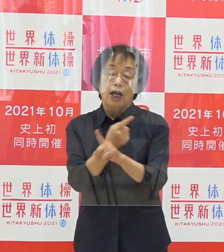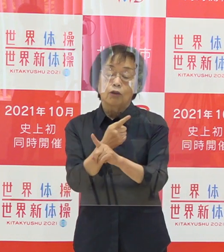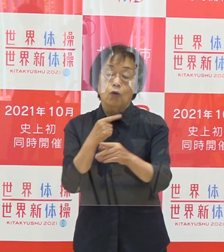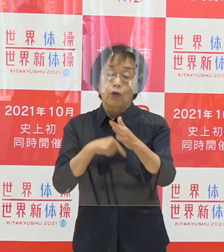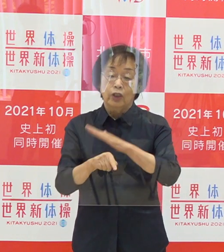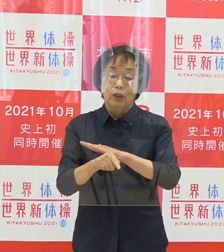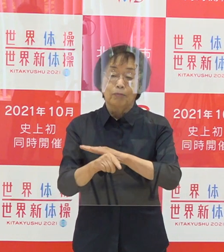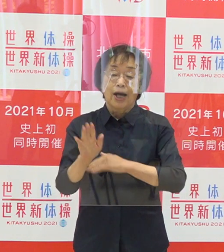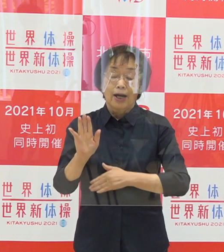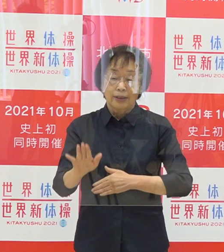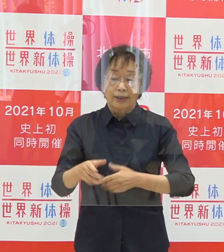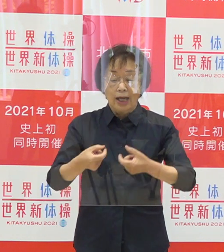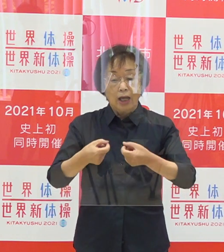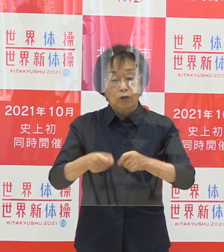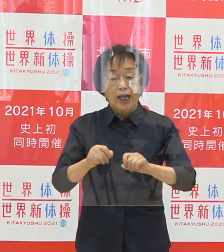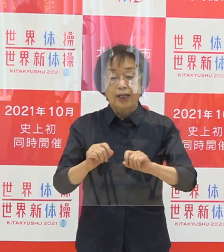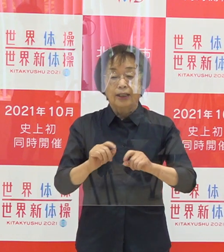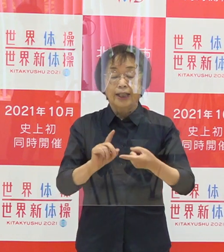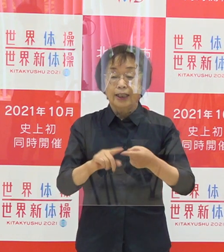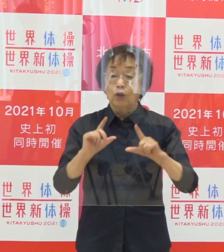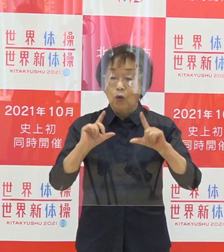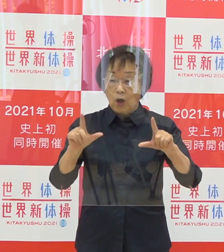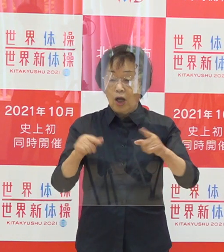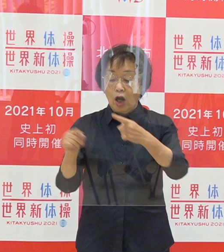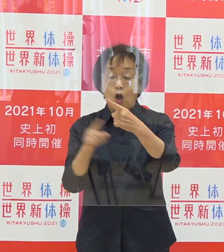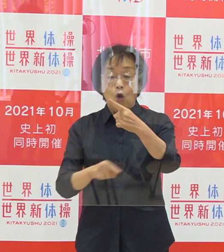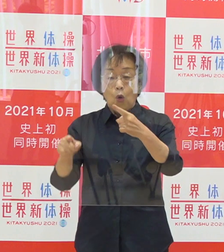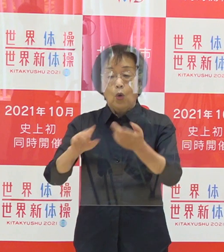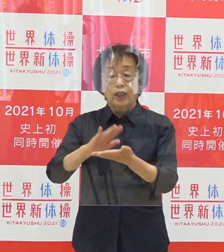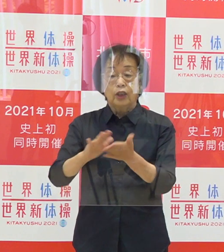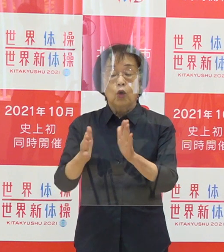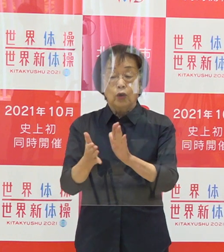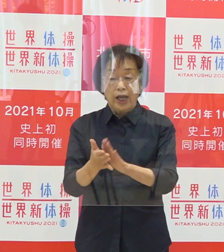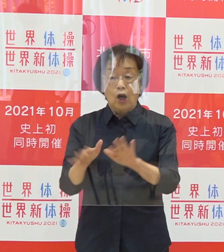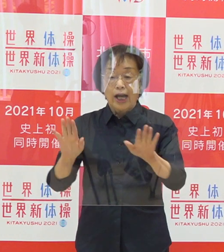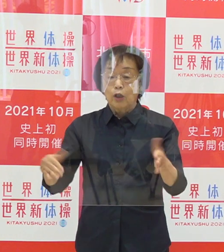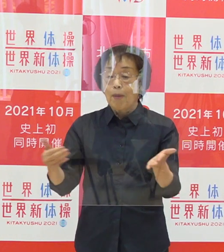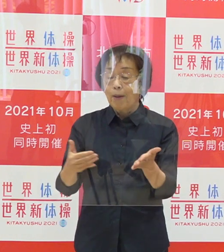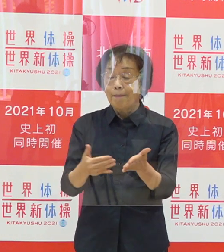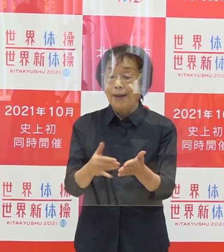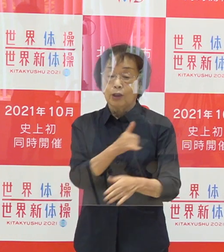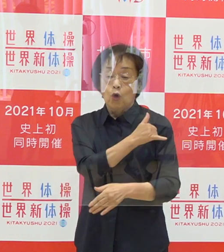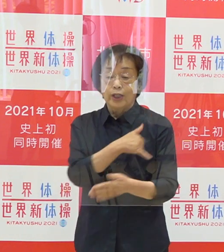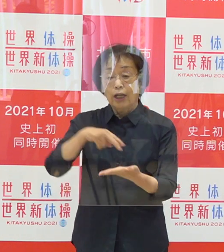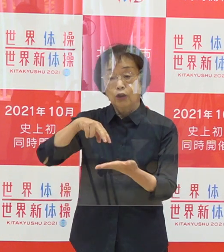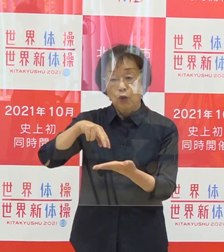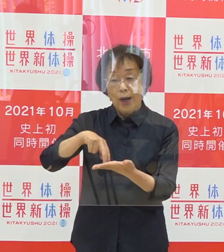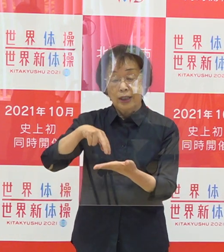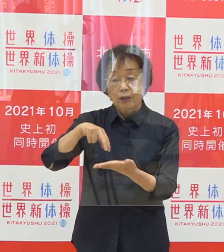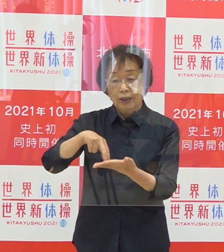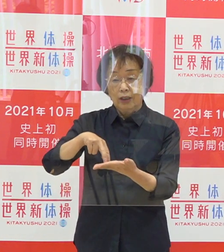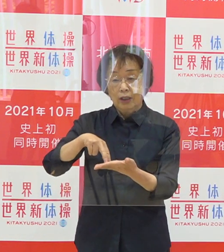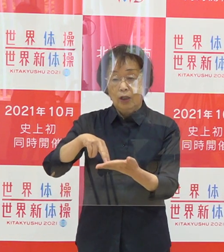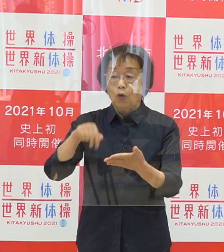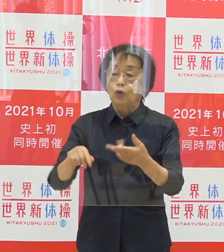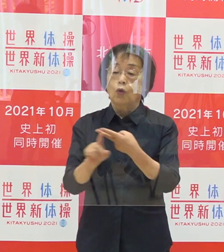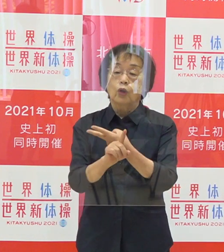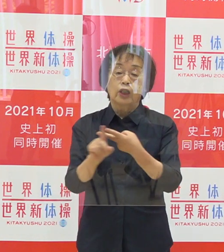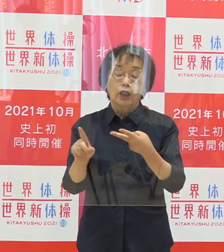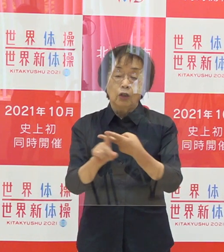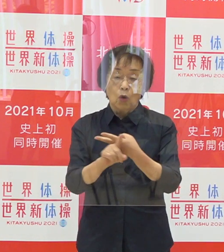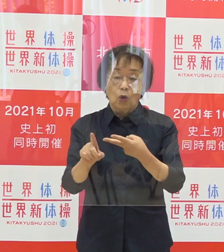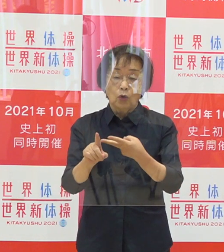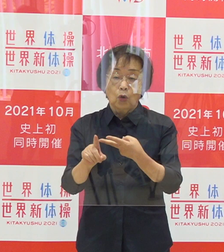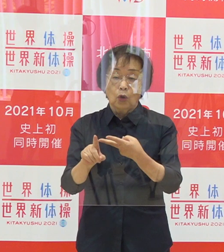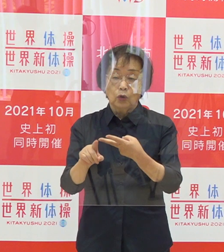お答えをしておりますが、公立幼稚園の果たしてきた役割をですね、その機能というものをいかにして継承